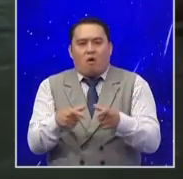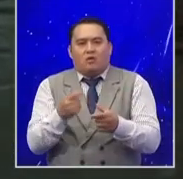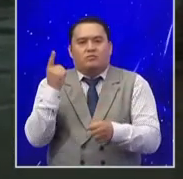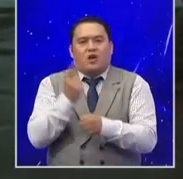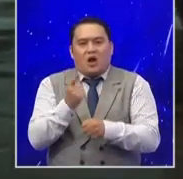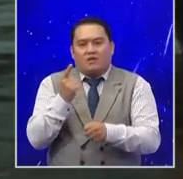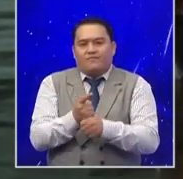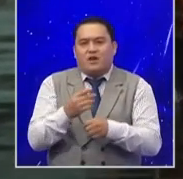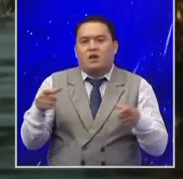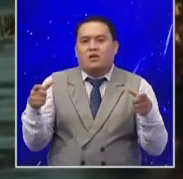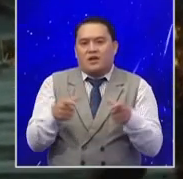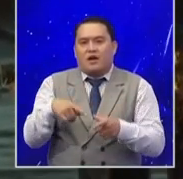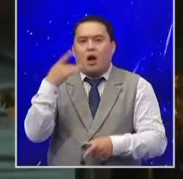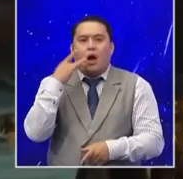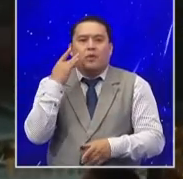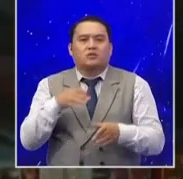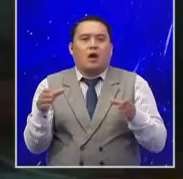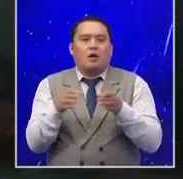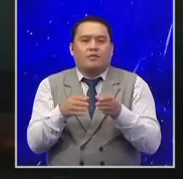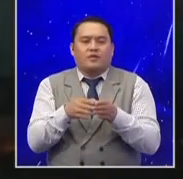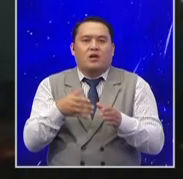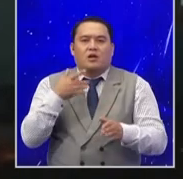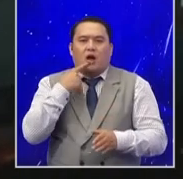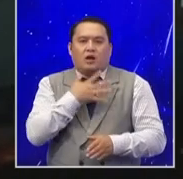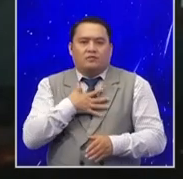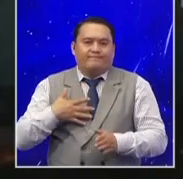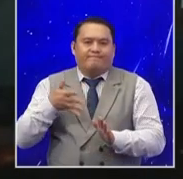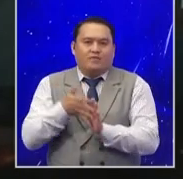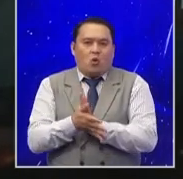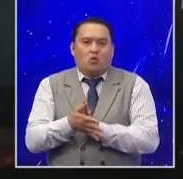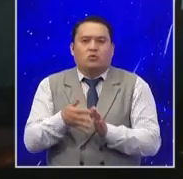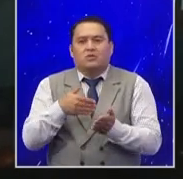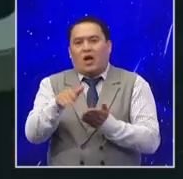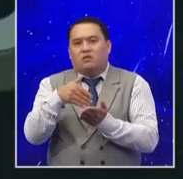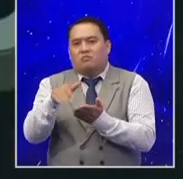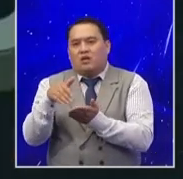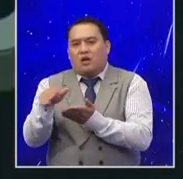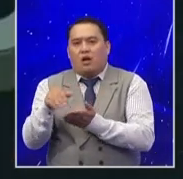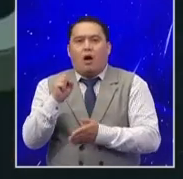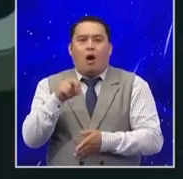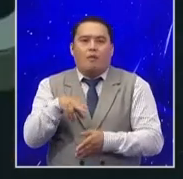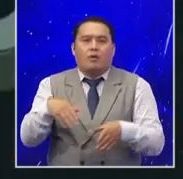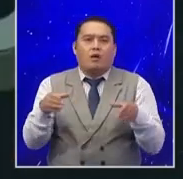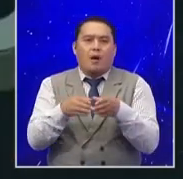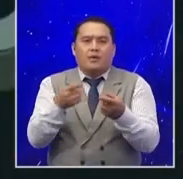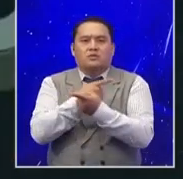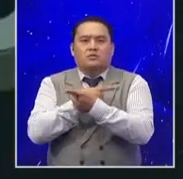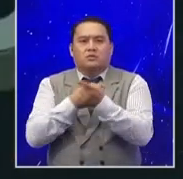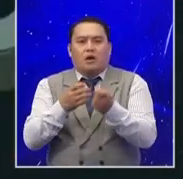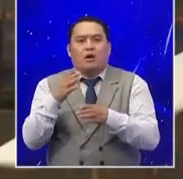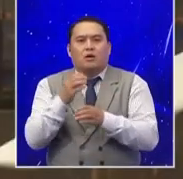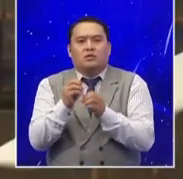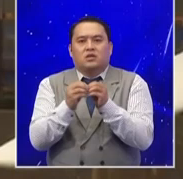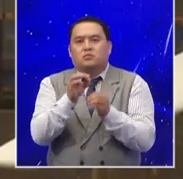стран карантине, американская корпорация пострадала от потерь в связи с отменой сотен заказов. В апреле в компании заявили о намерении